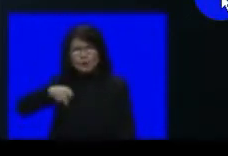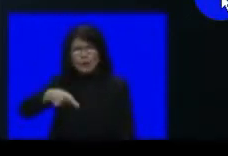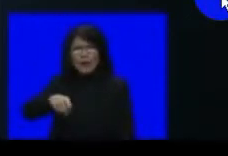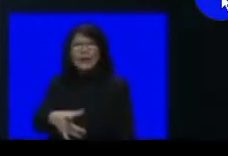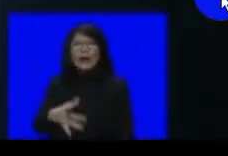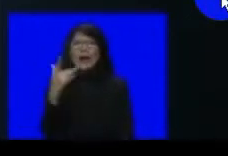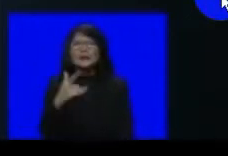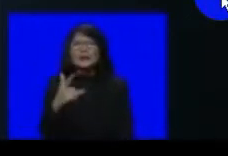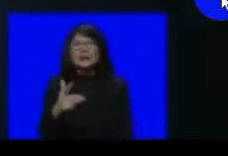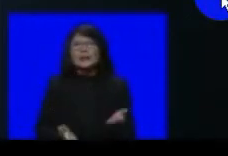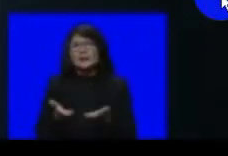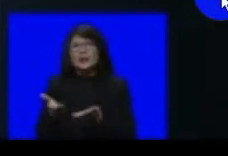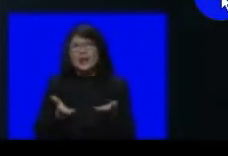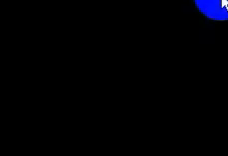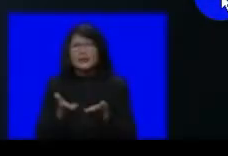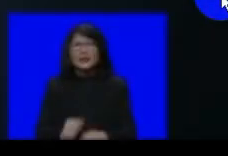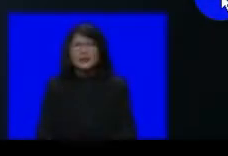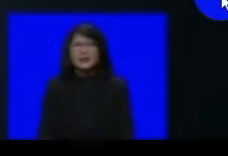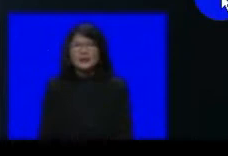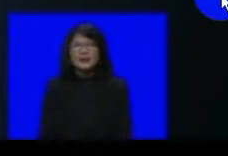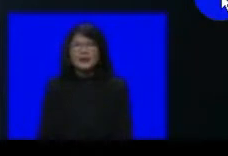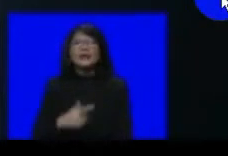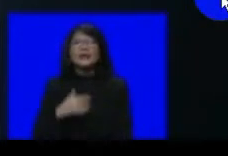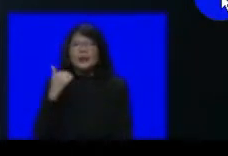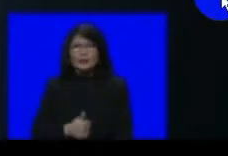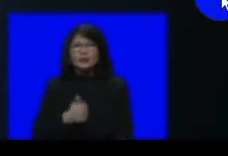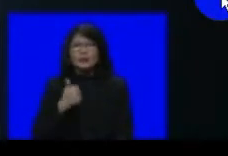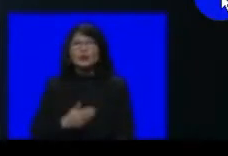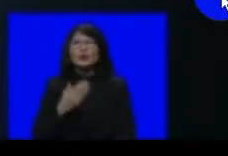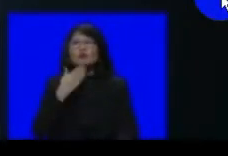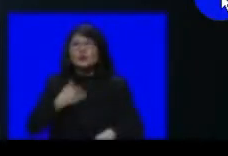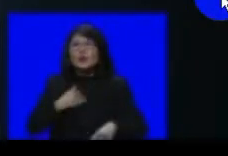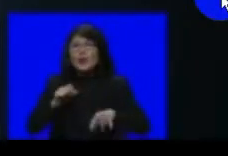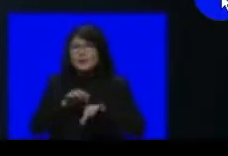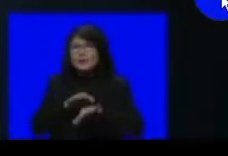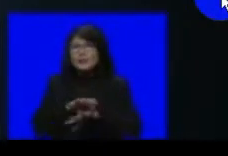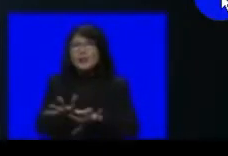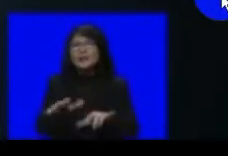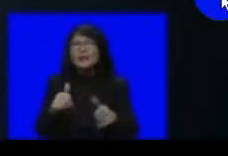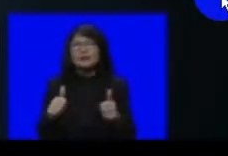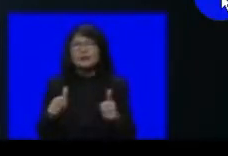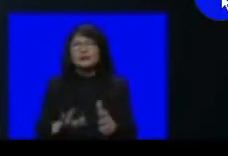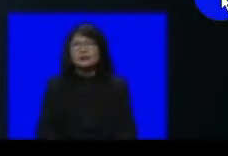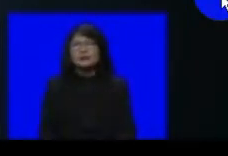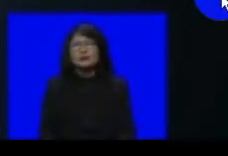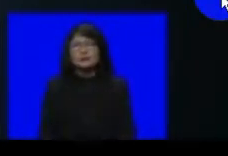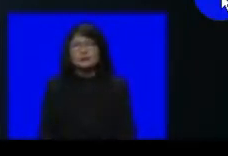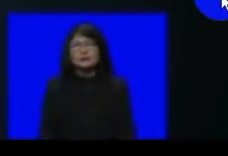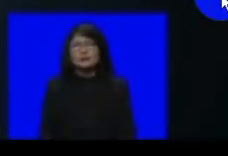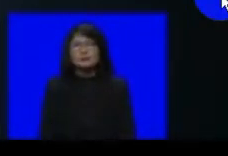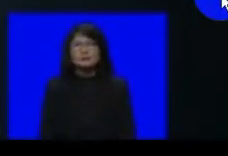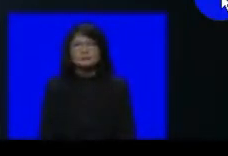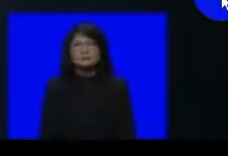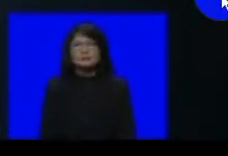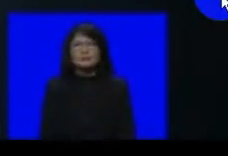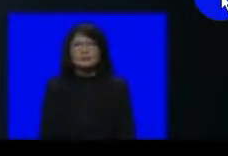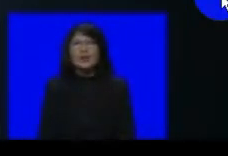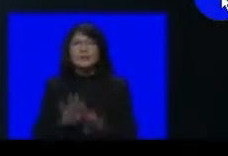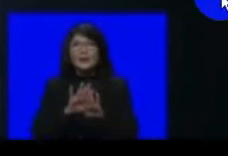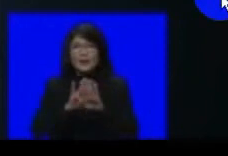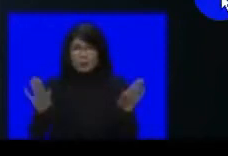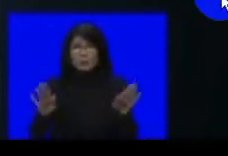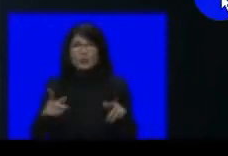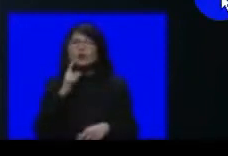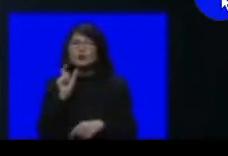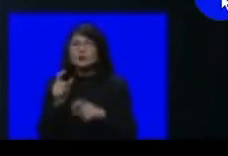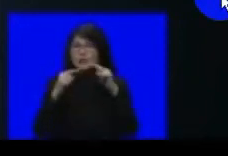terlayani sampai kita benar-benar punya jaringannya. Itu kira-kira jawabannya, dan kita sangat terbuka untuk mendiskusikan